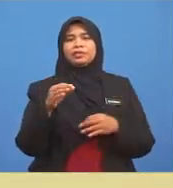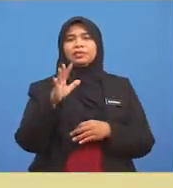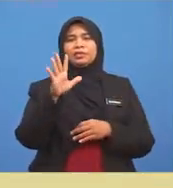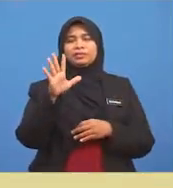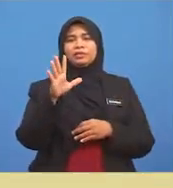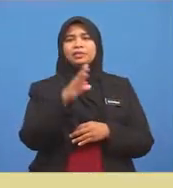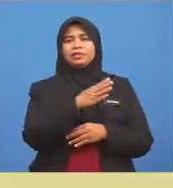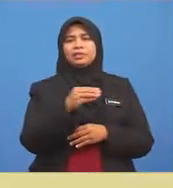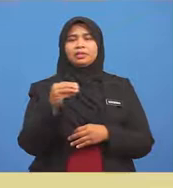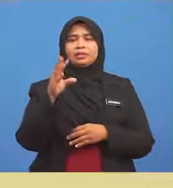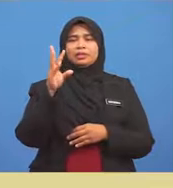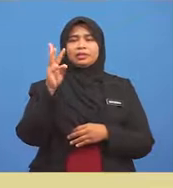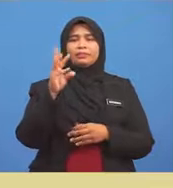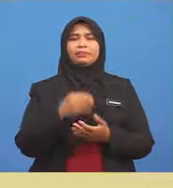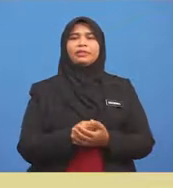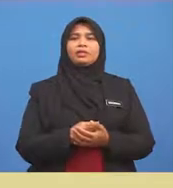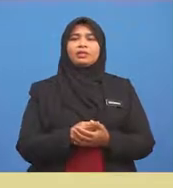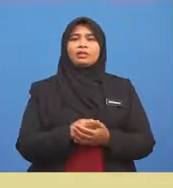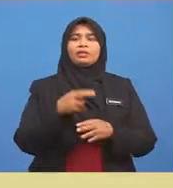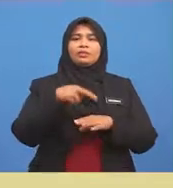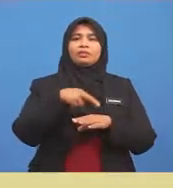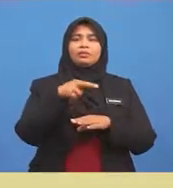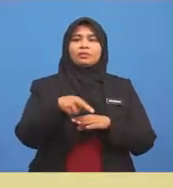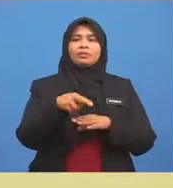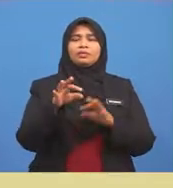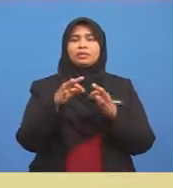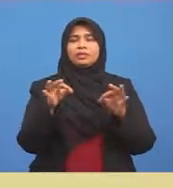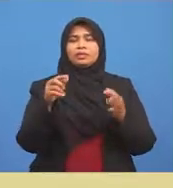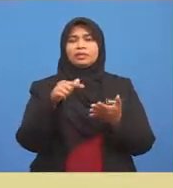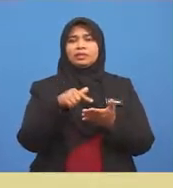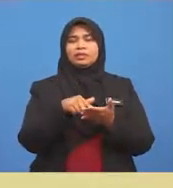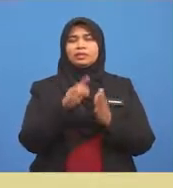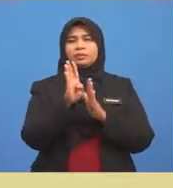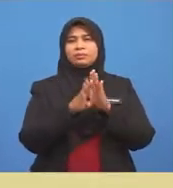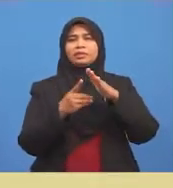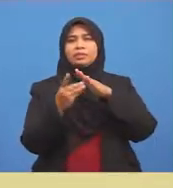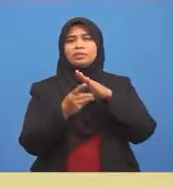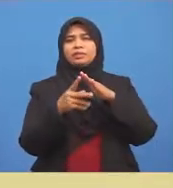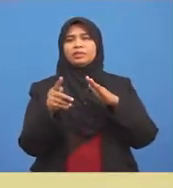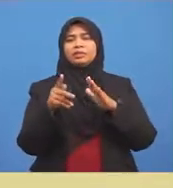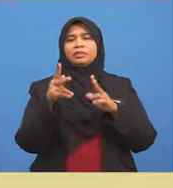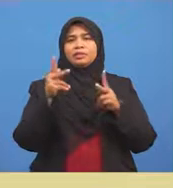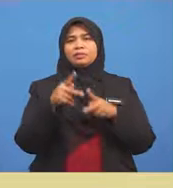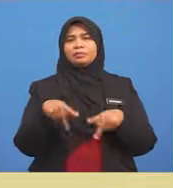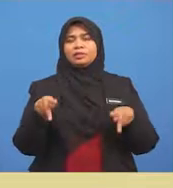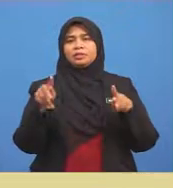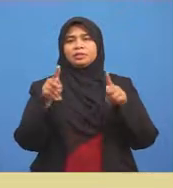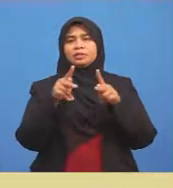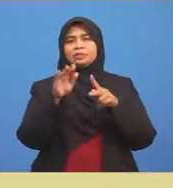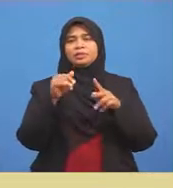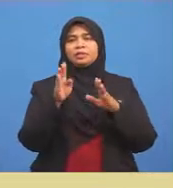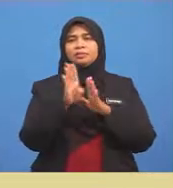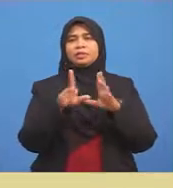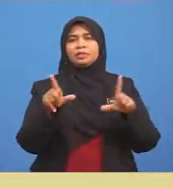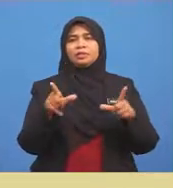5 dan 6. Penurunan surah ini adalah berdasarkan kepada peristiwa yang berlaku